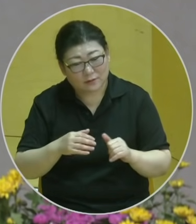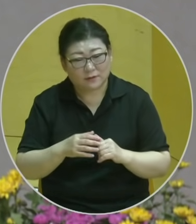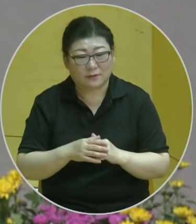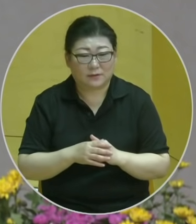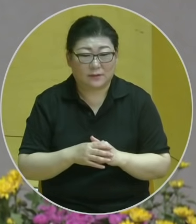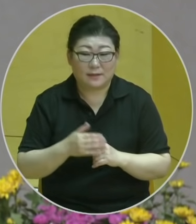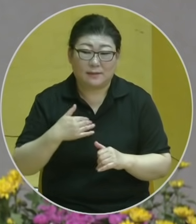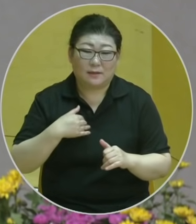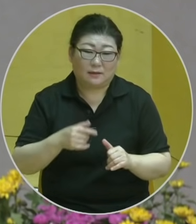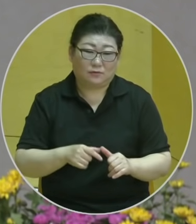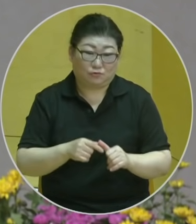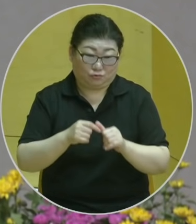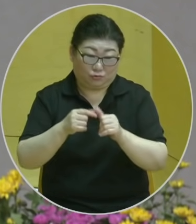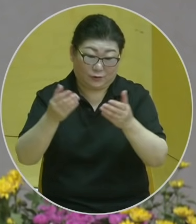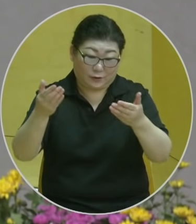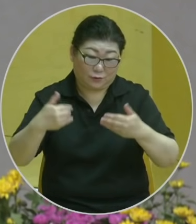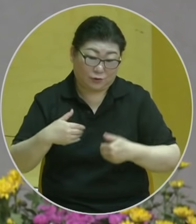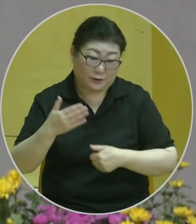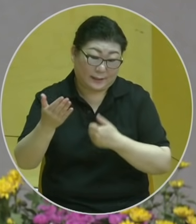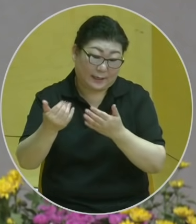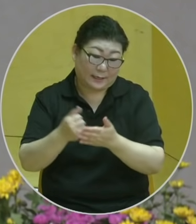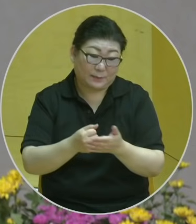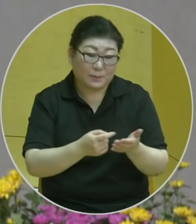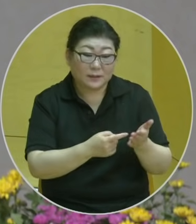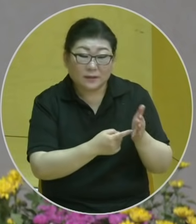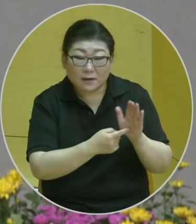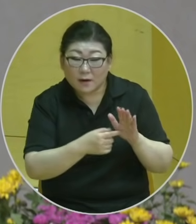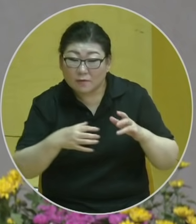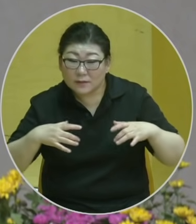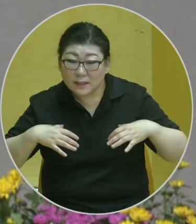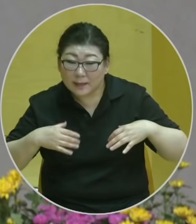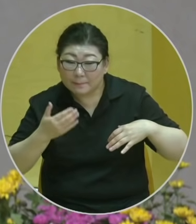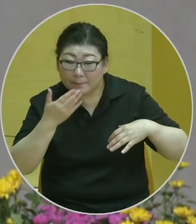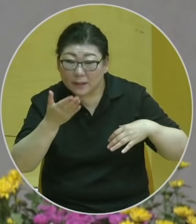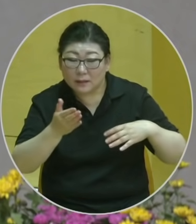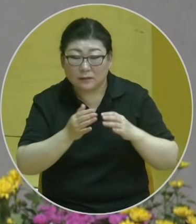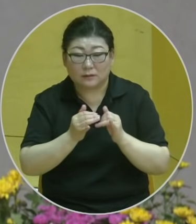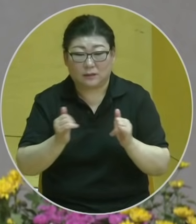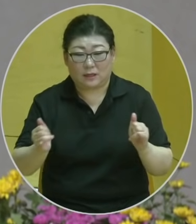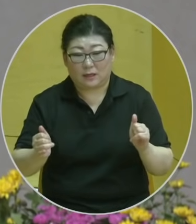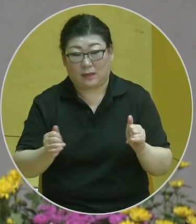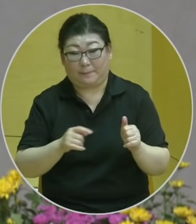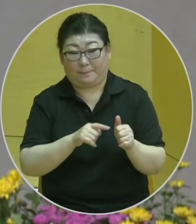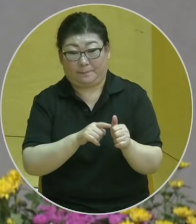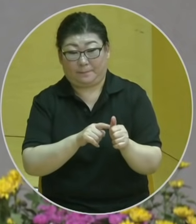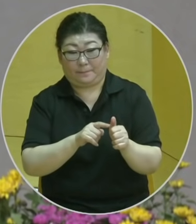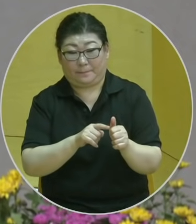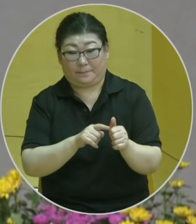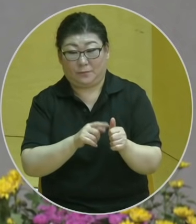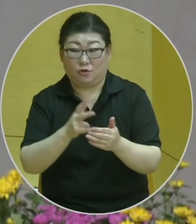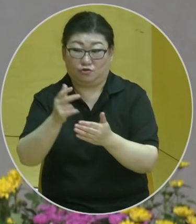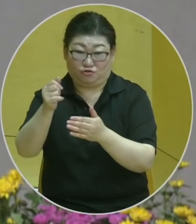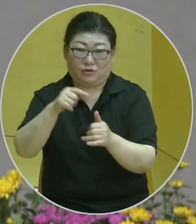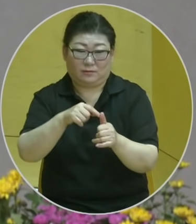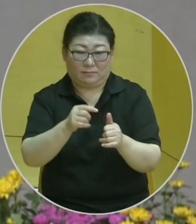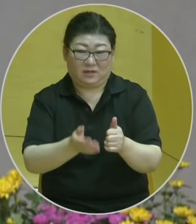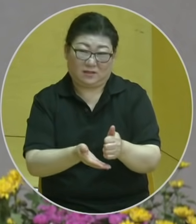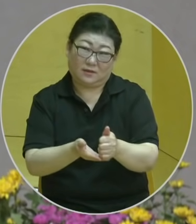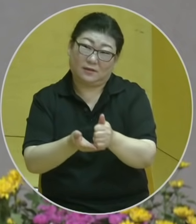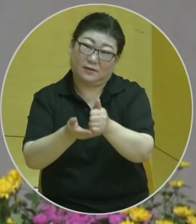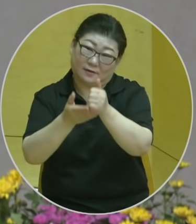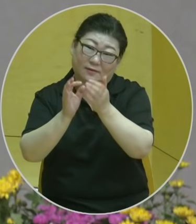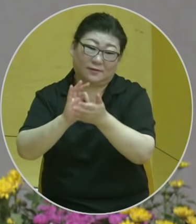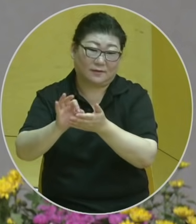나를 구원하신 그 주님을 드러내고 자랑할 수 있는 사람, 바로 그분을 주님은 높이 들어서 쓰신다는